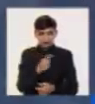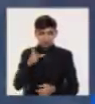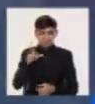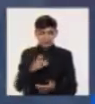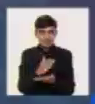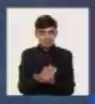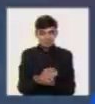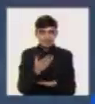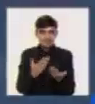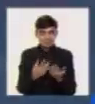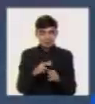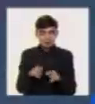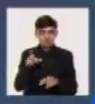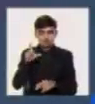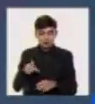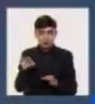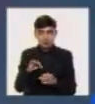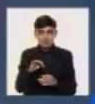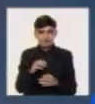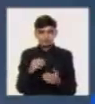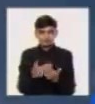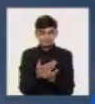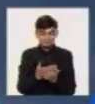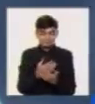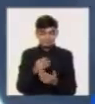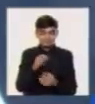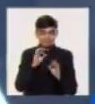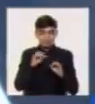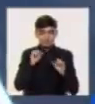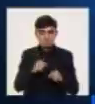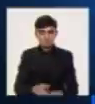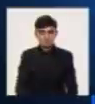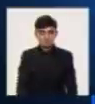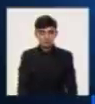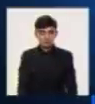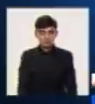шығар. Ендеше сол адам туралы Информ бюрода неге айтпасқа?